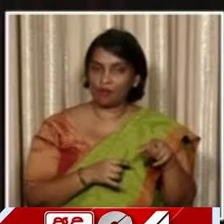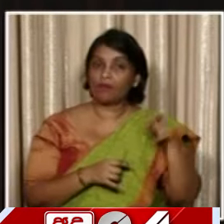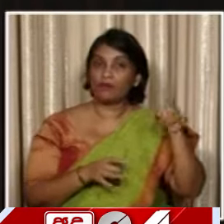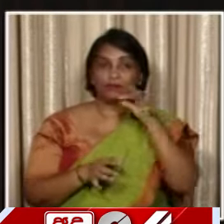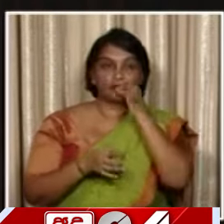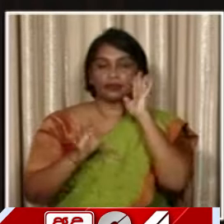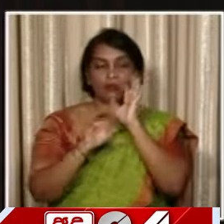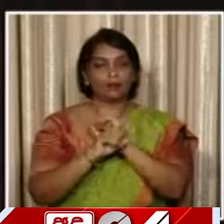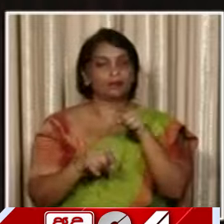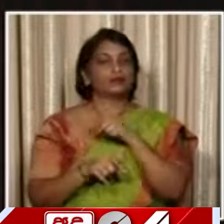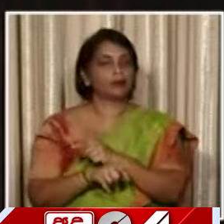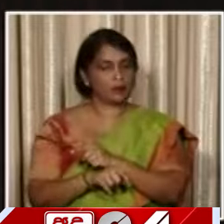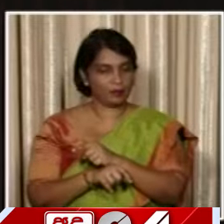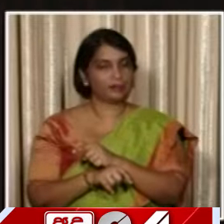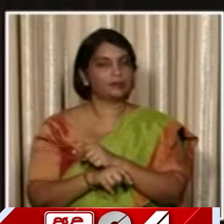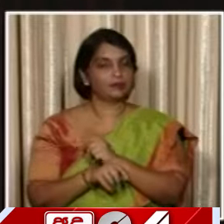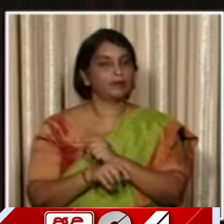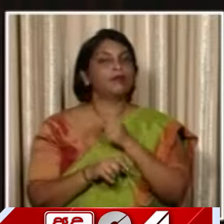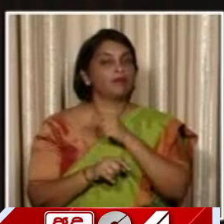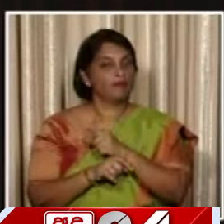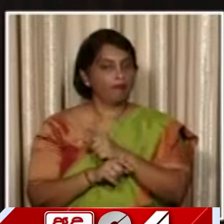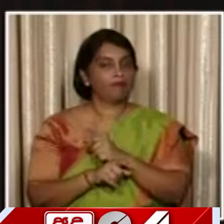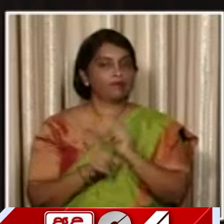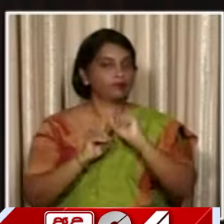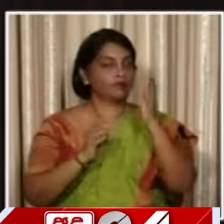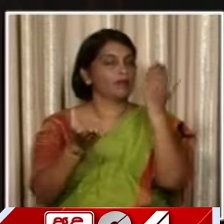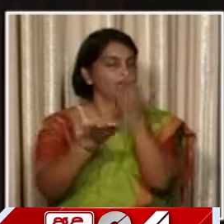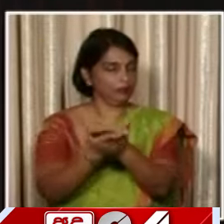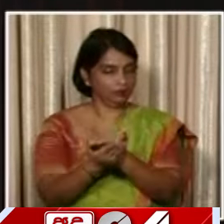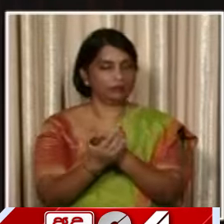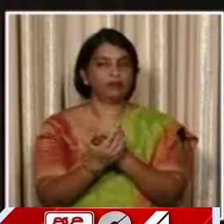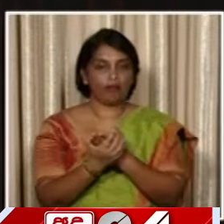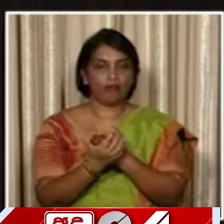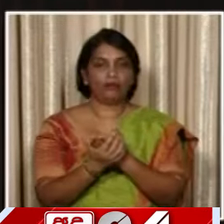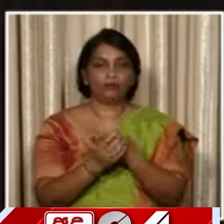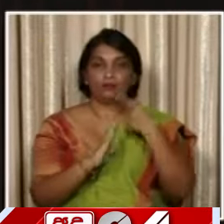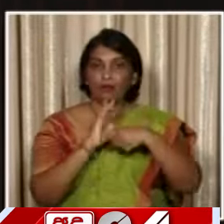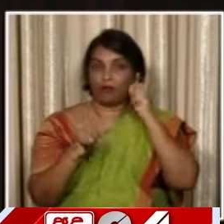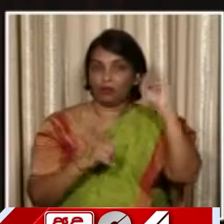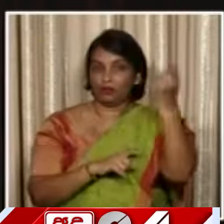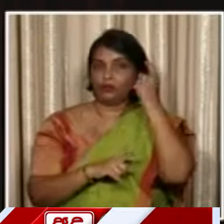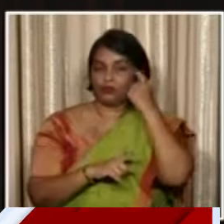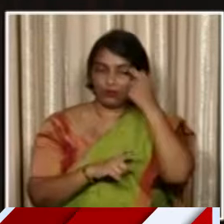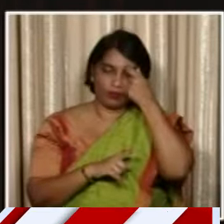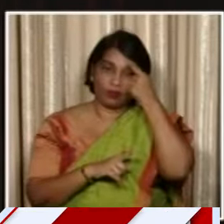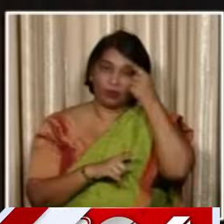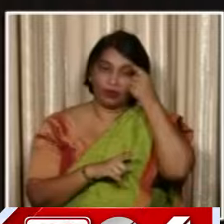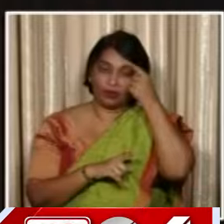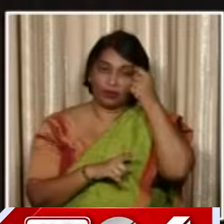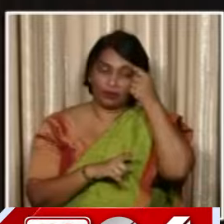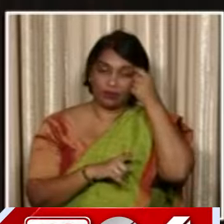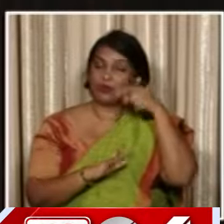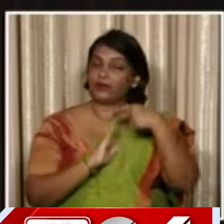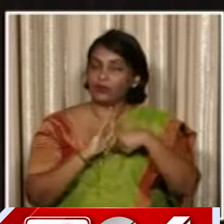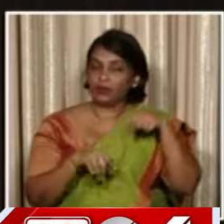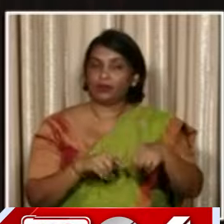එතුමාගේ ට්විටර් පණිවිඩය මගින් ඒ කරපු ප්‍රකාශය අපි මම සභාගත කරන මොකද ඒක රටේ ජනතාව දැනගන්න ඕන. මේ වෙලාවේ